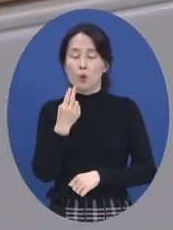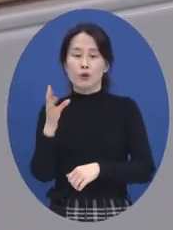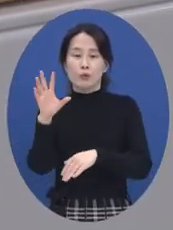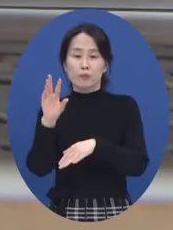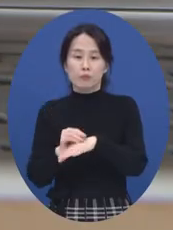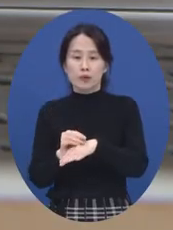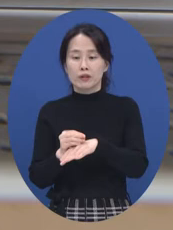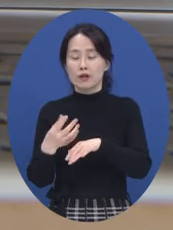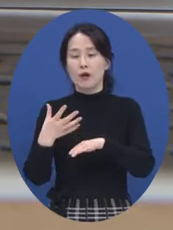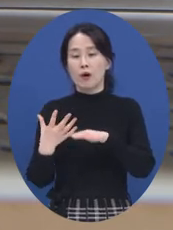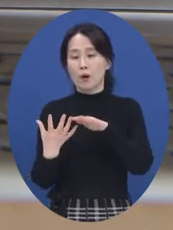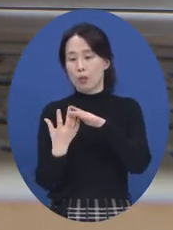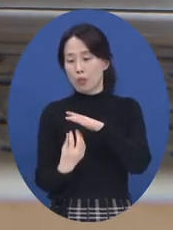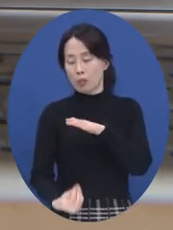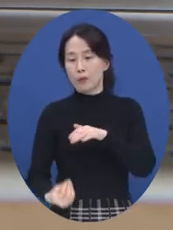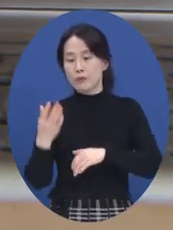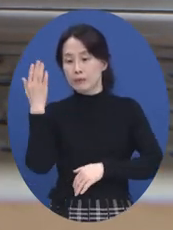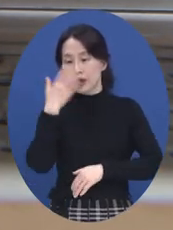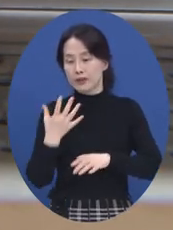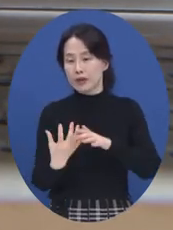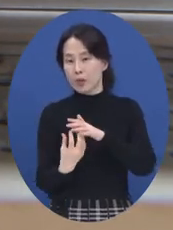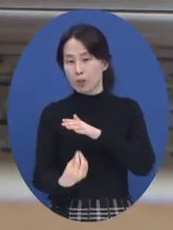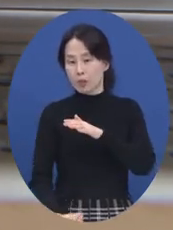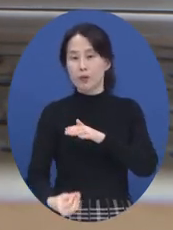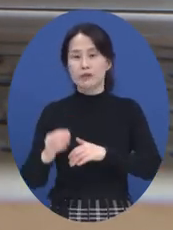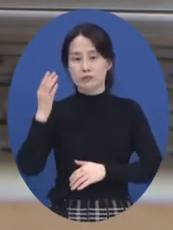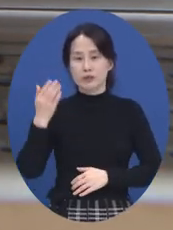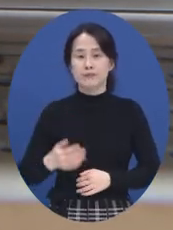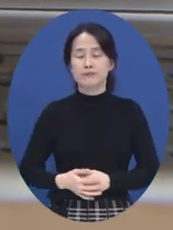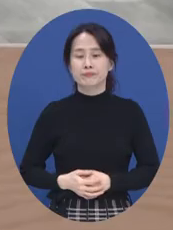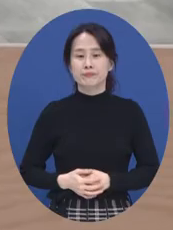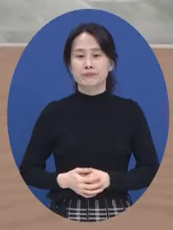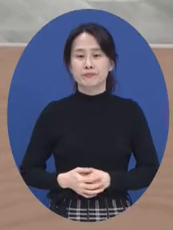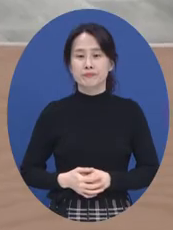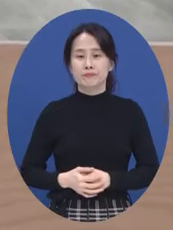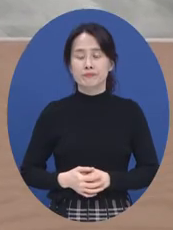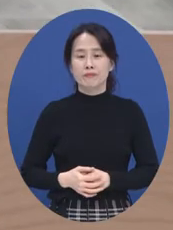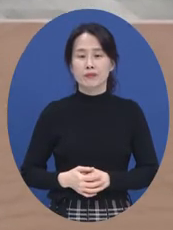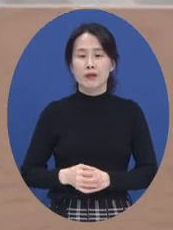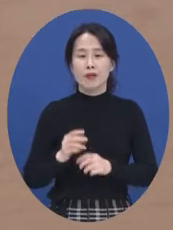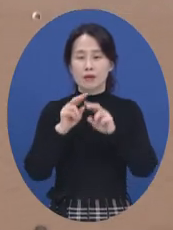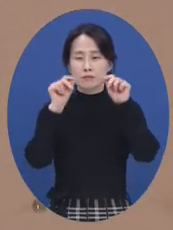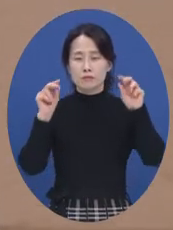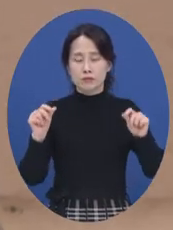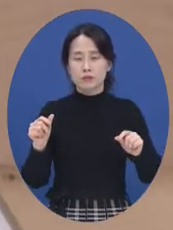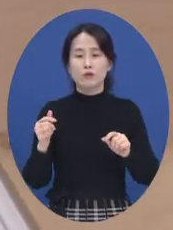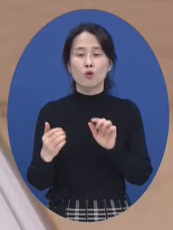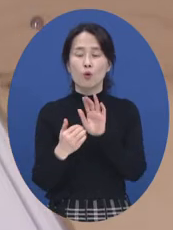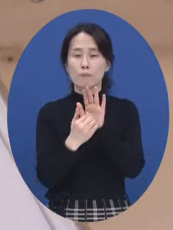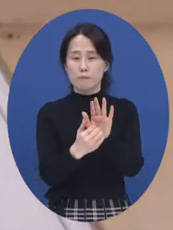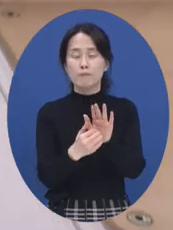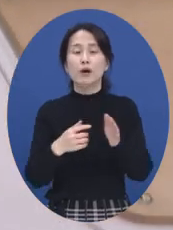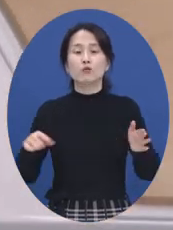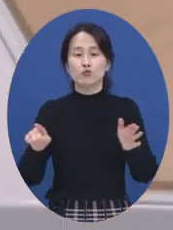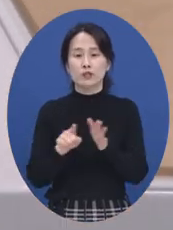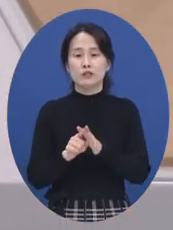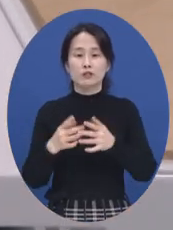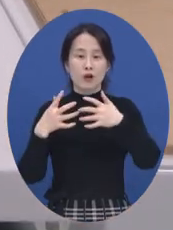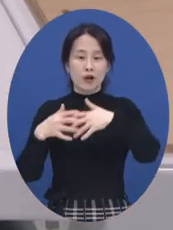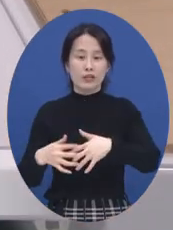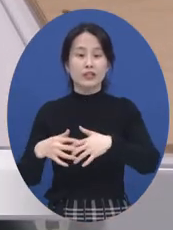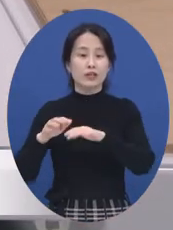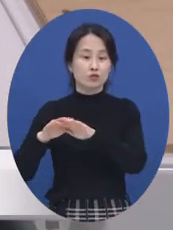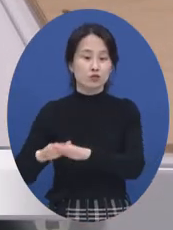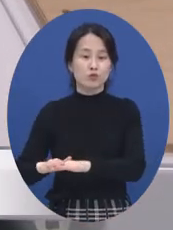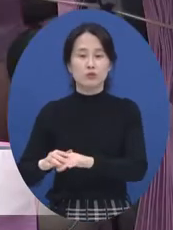공기를 빨아들여 의자 바닥 사이마다 살균된 공기를 내보내줍니다. 경기도가 미세먼지로부터 도민 건강을 보호하기 위해 설치한